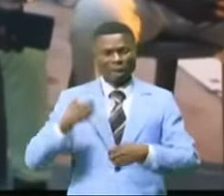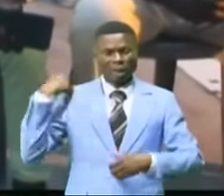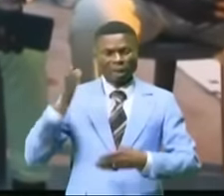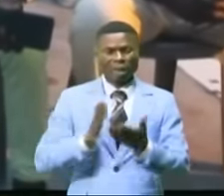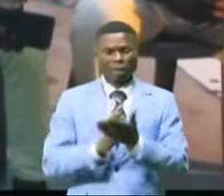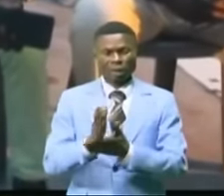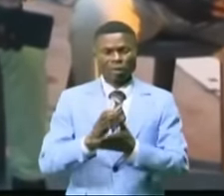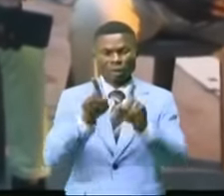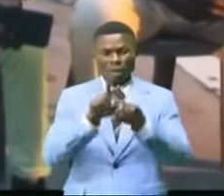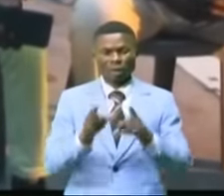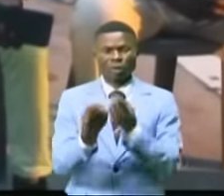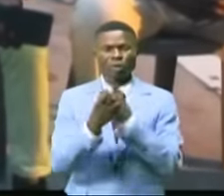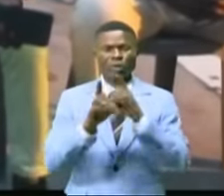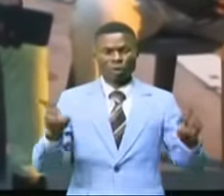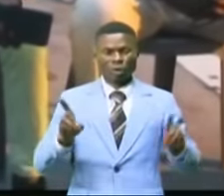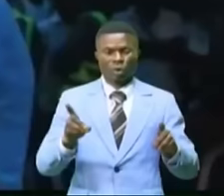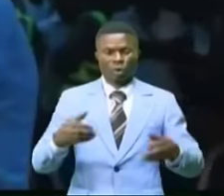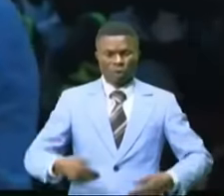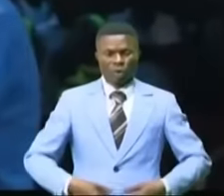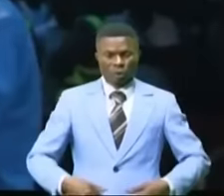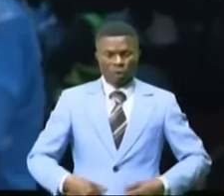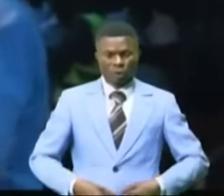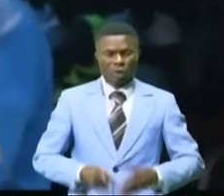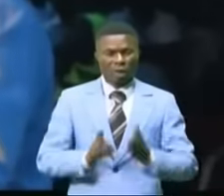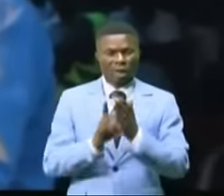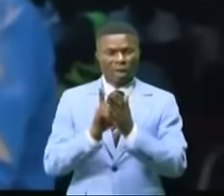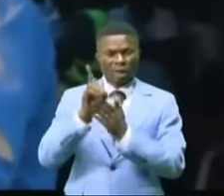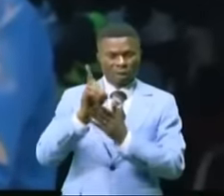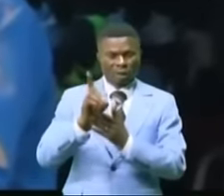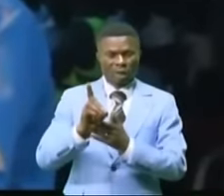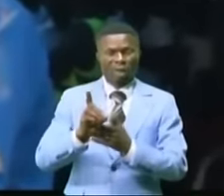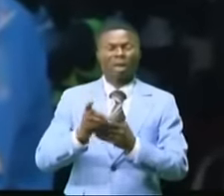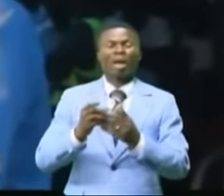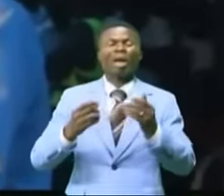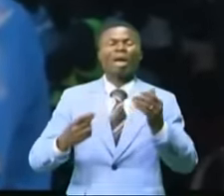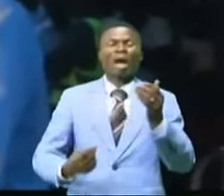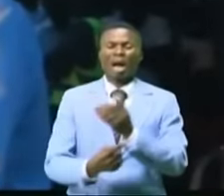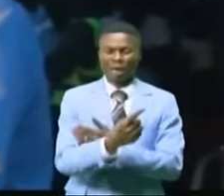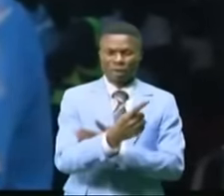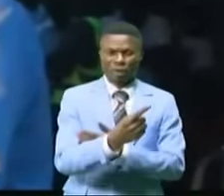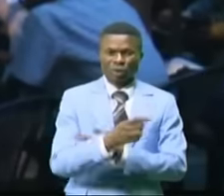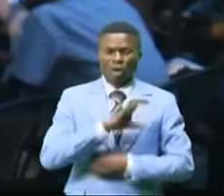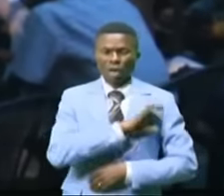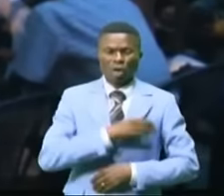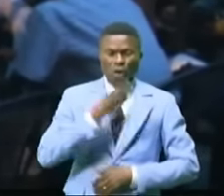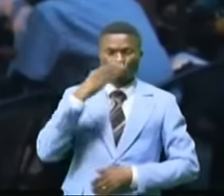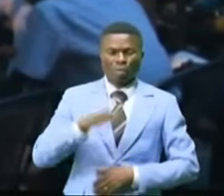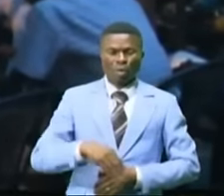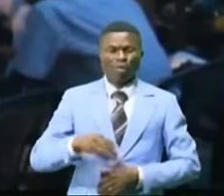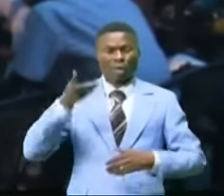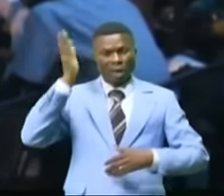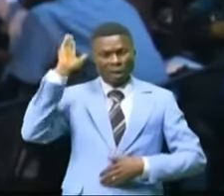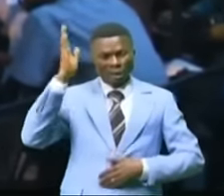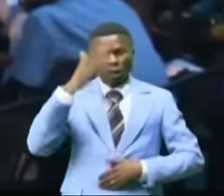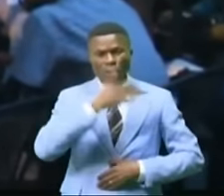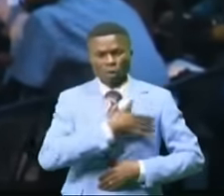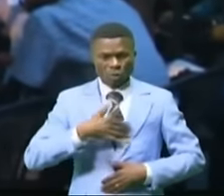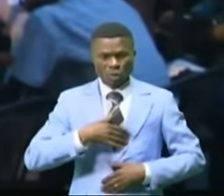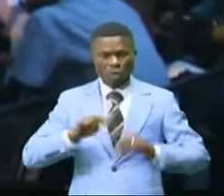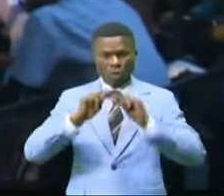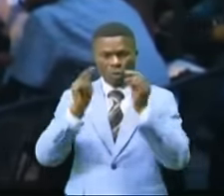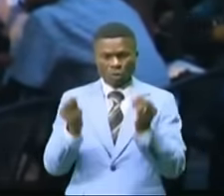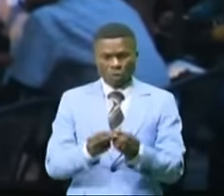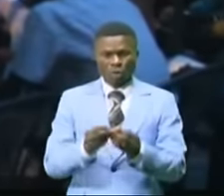la démocratie. Ces jeunes montent au créneau pour condamner les actes commis par certains jeunes inciviques au nom de la